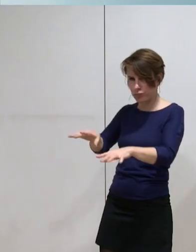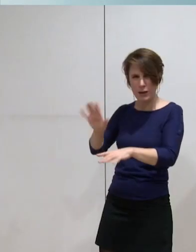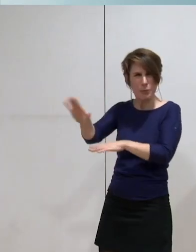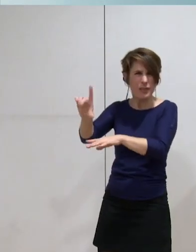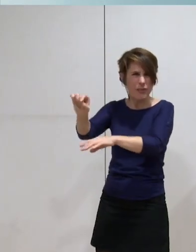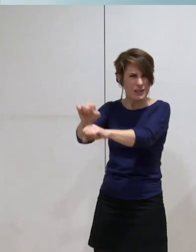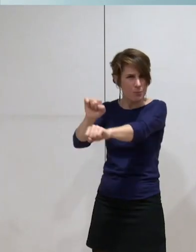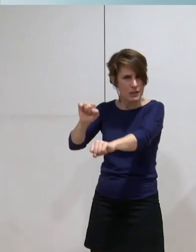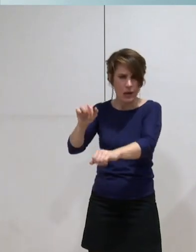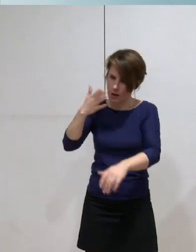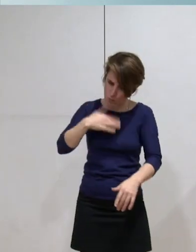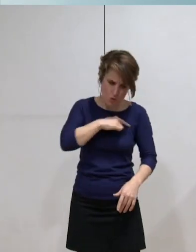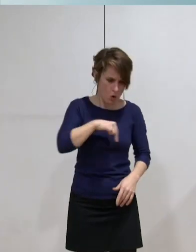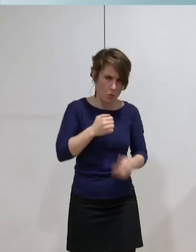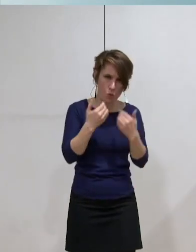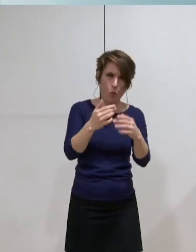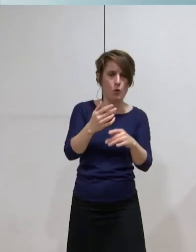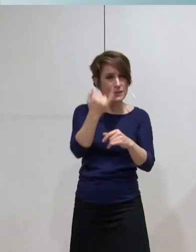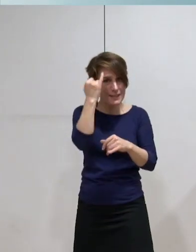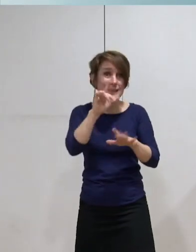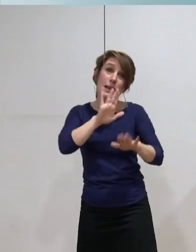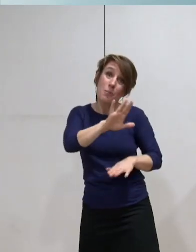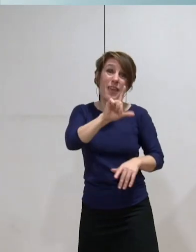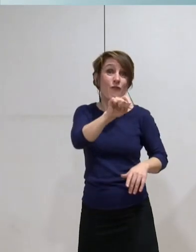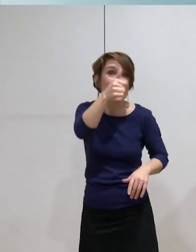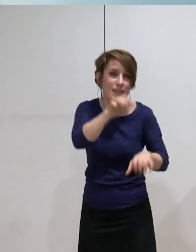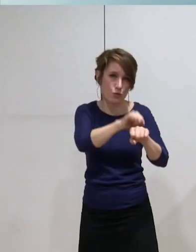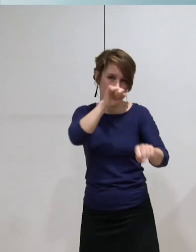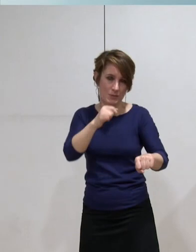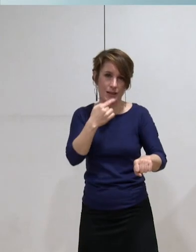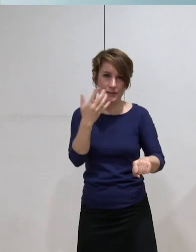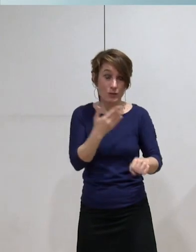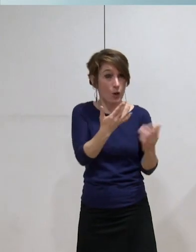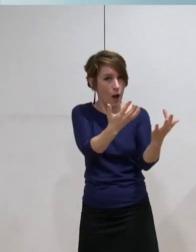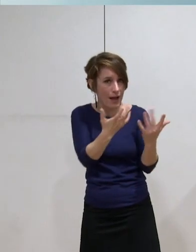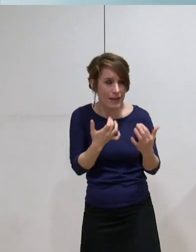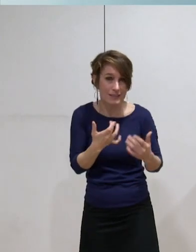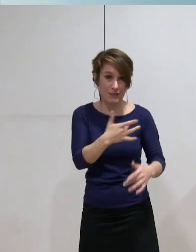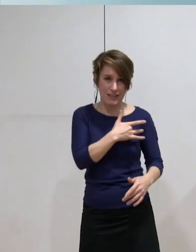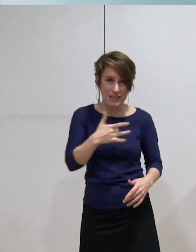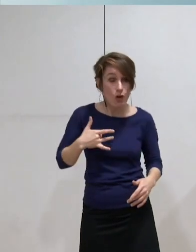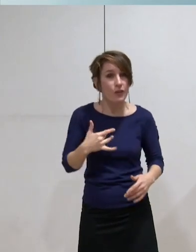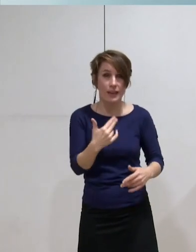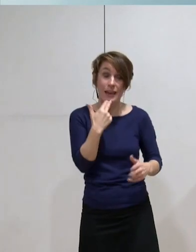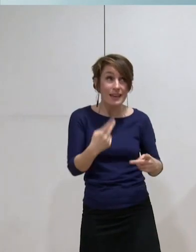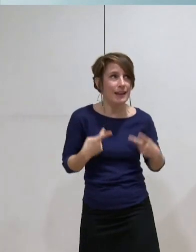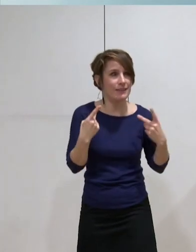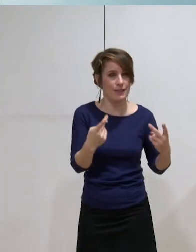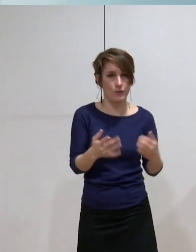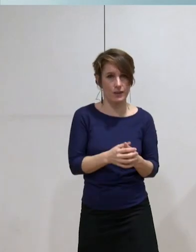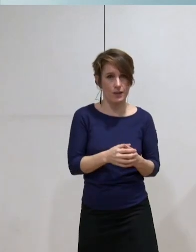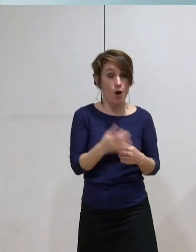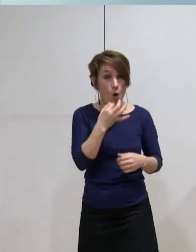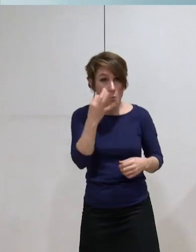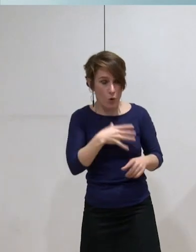permettent de conjuguer dynamisme attractivité santé et qualité de vie métropole apaisé lutte contre les